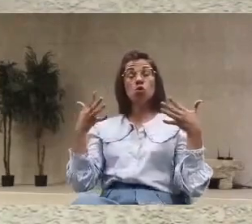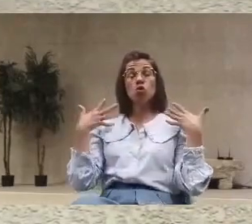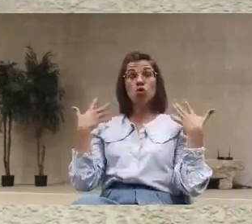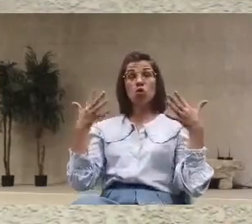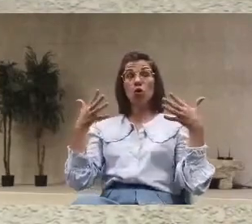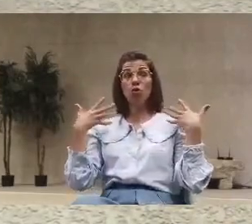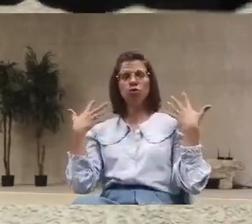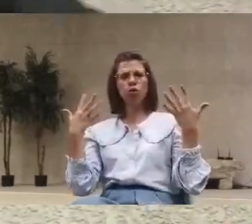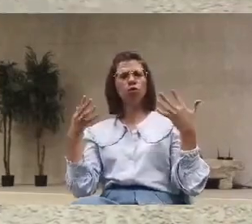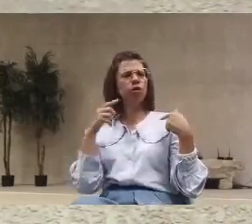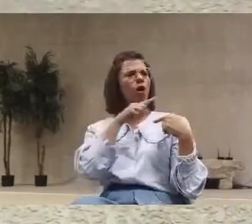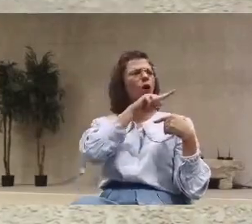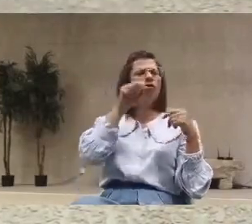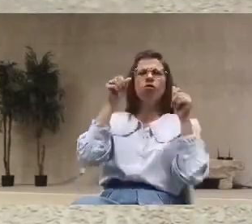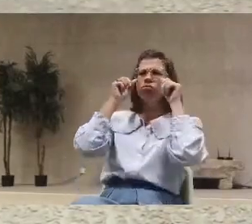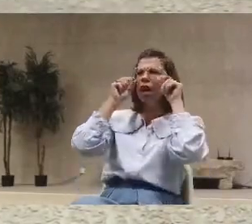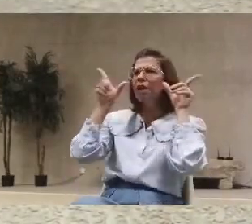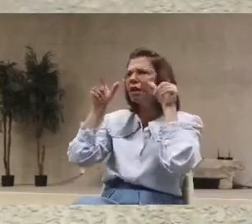restez avec moi